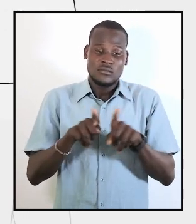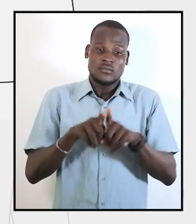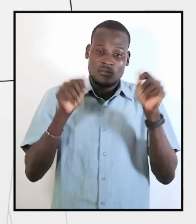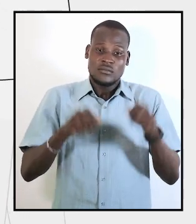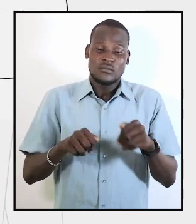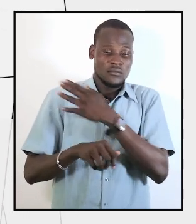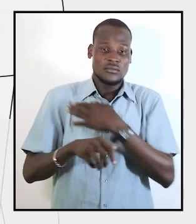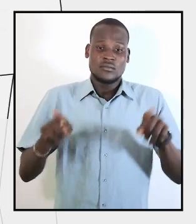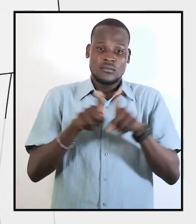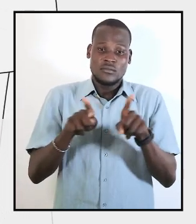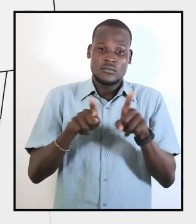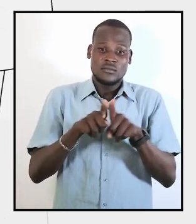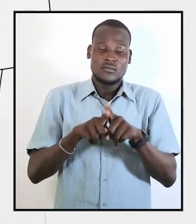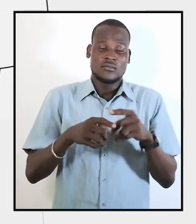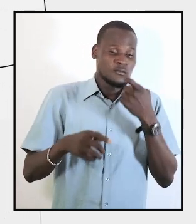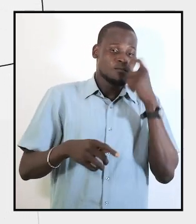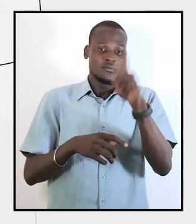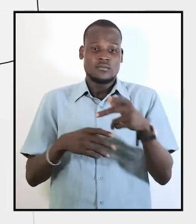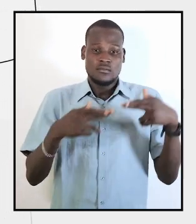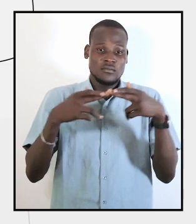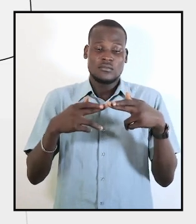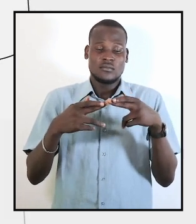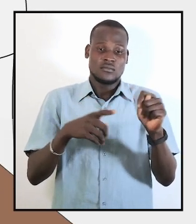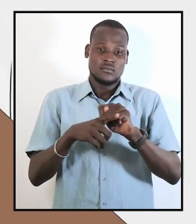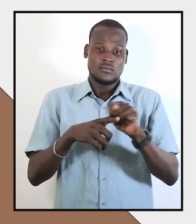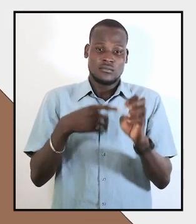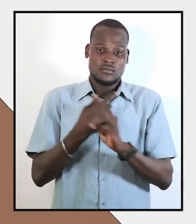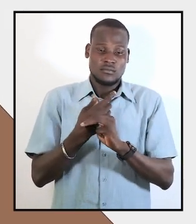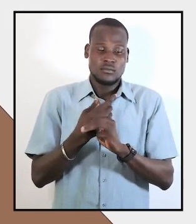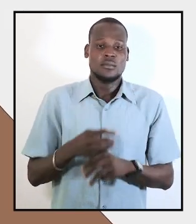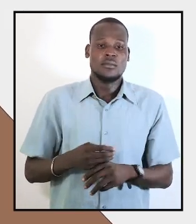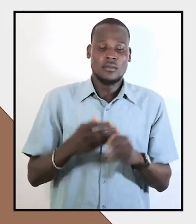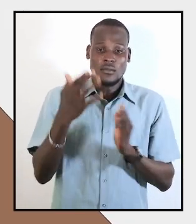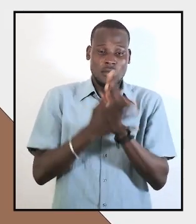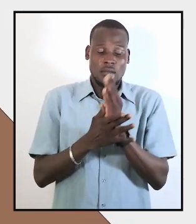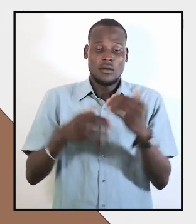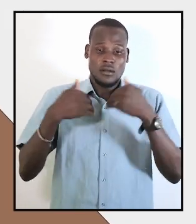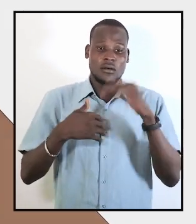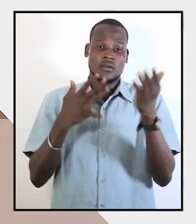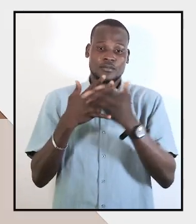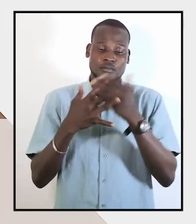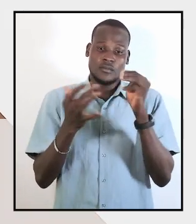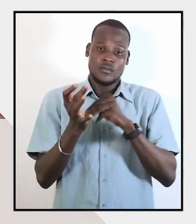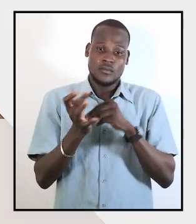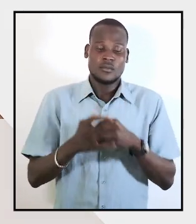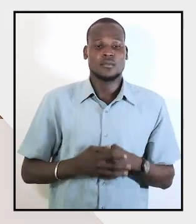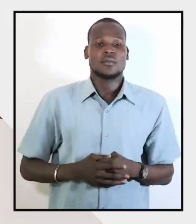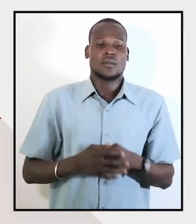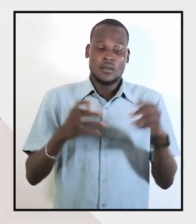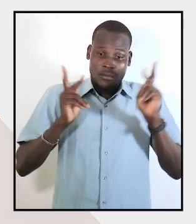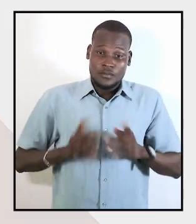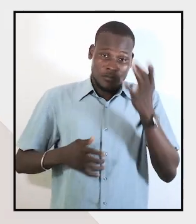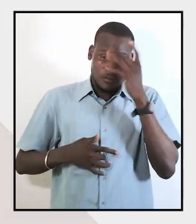alternatives thérapeutiques ainsi que sur les exigences liées à ce traitement. Droit d'accéder à son dossier médical. Le patient